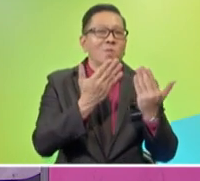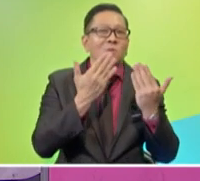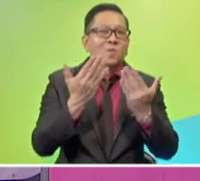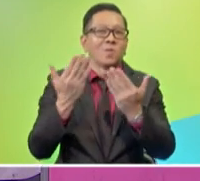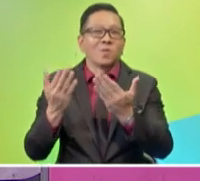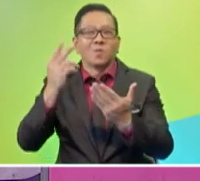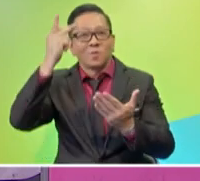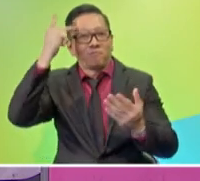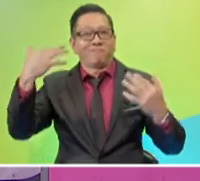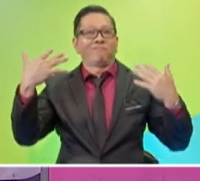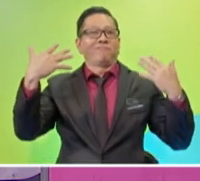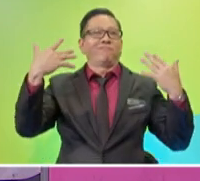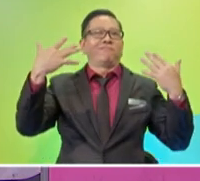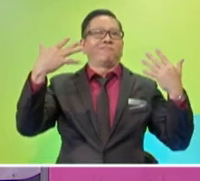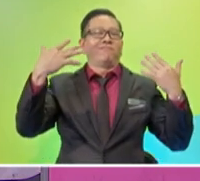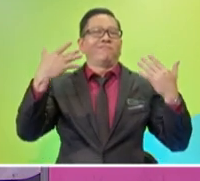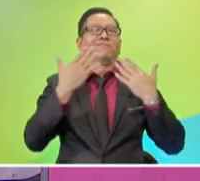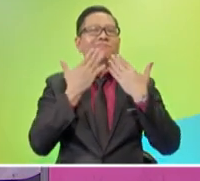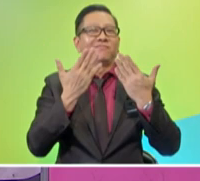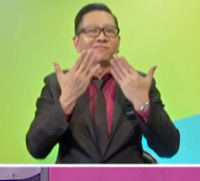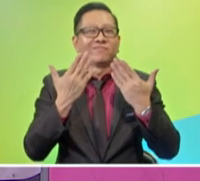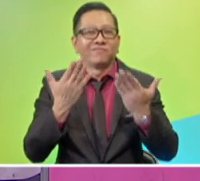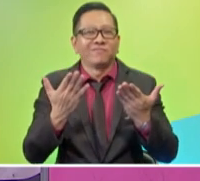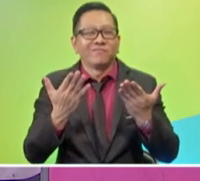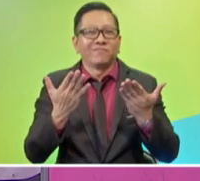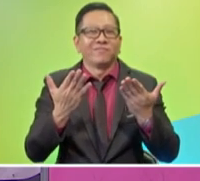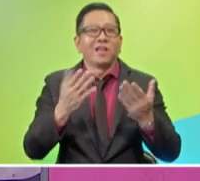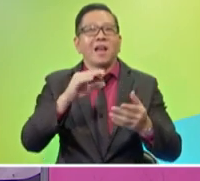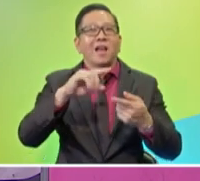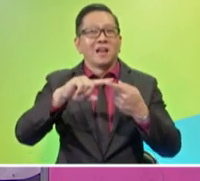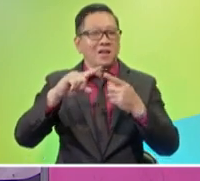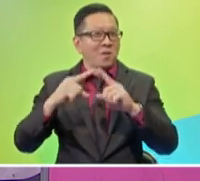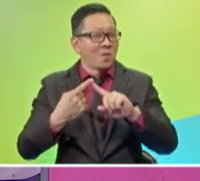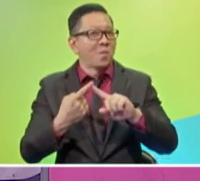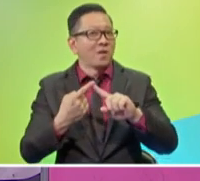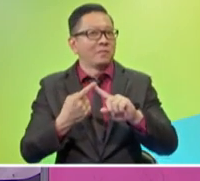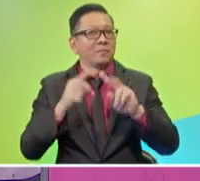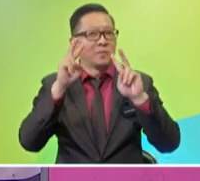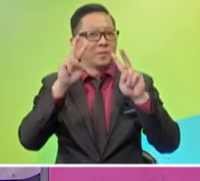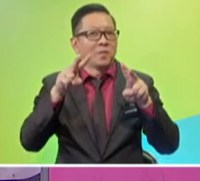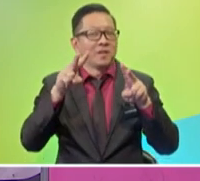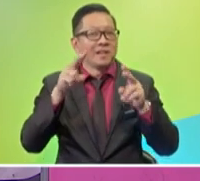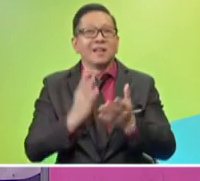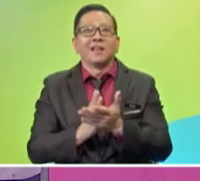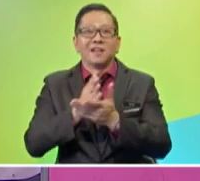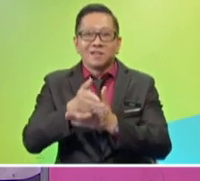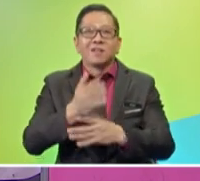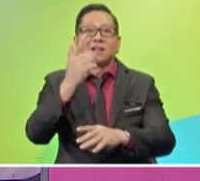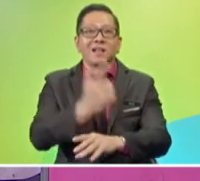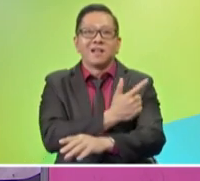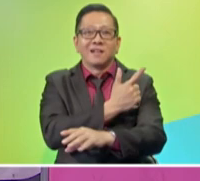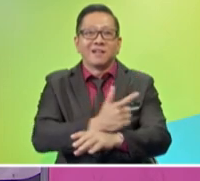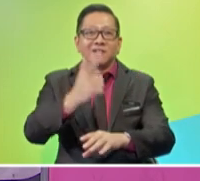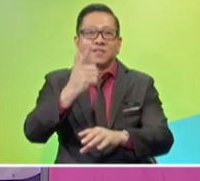Cikgu Ko atas kesudian bersama dengan kami pada hari ini. Rakan-rakan yang menonton sehingga ke penghujung rancangan. Dan Cikgu, kita nak menyanyilah Cikgu. Ya,